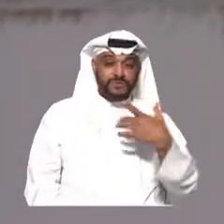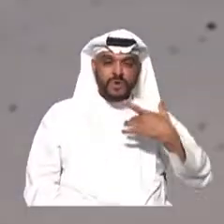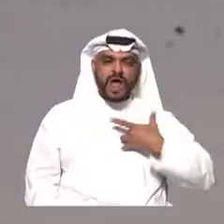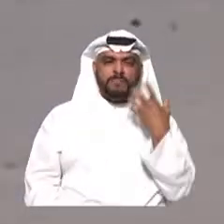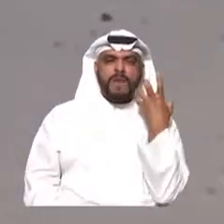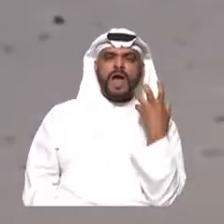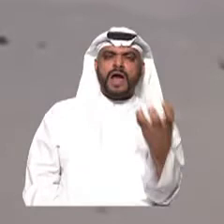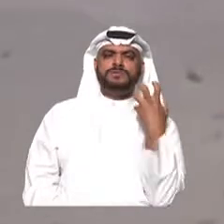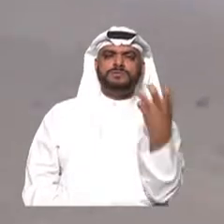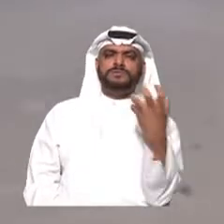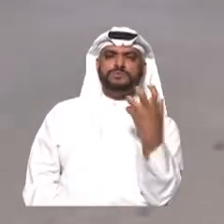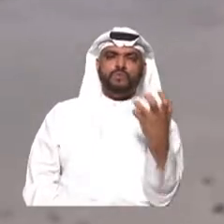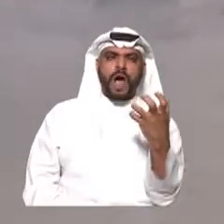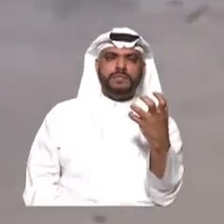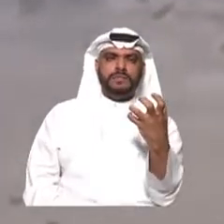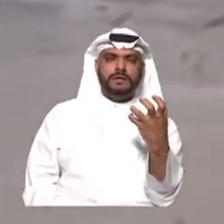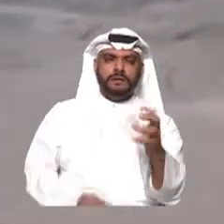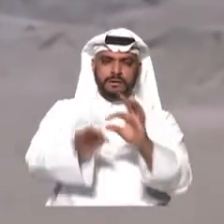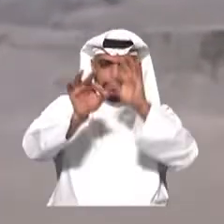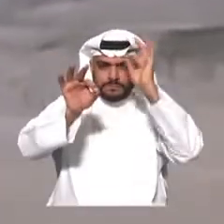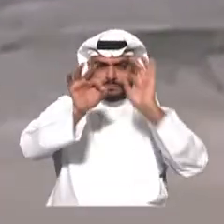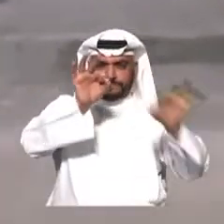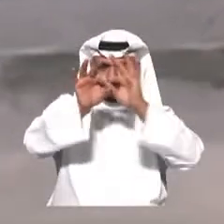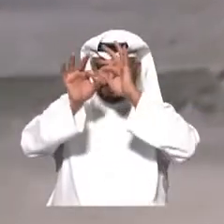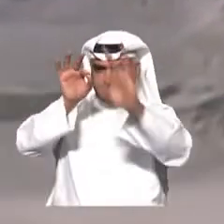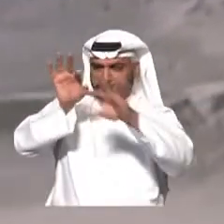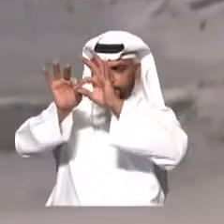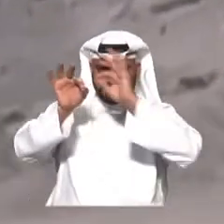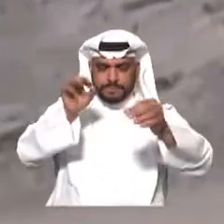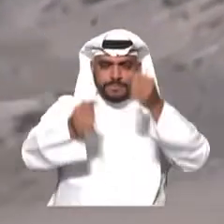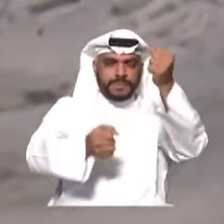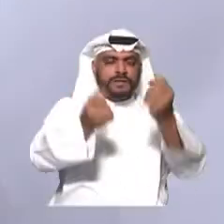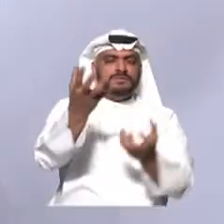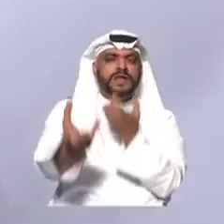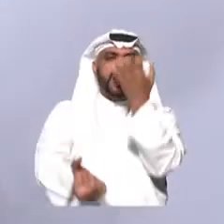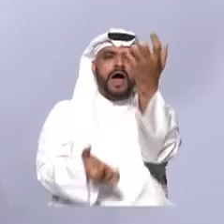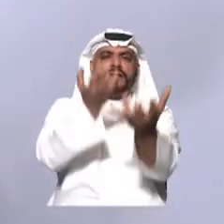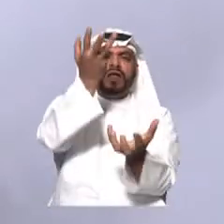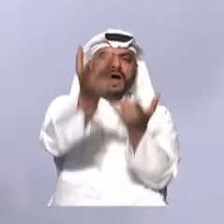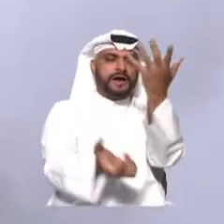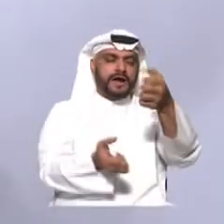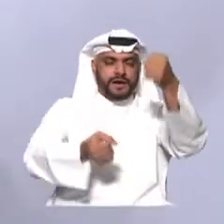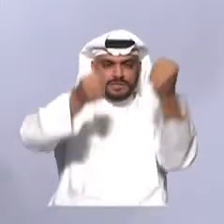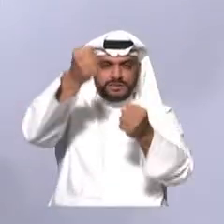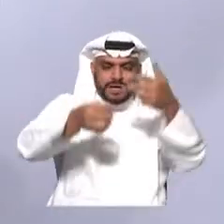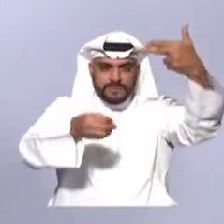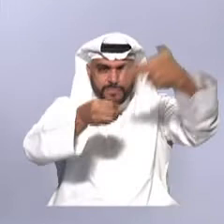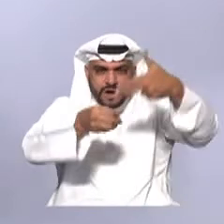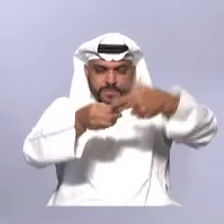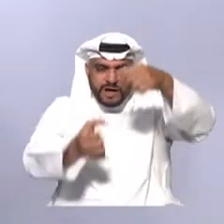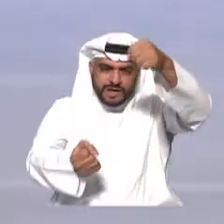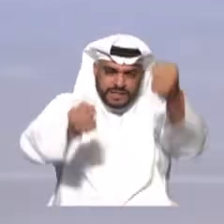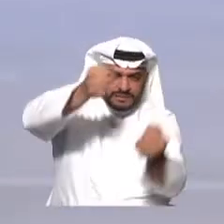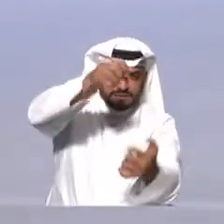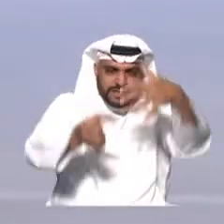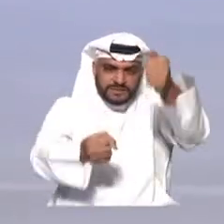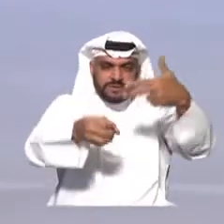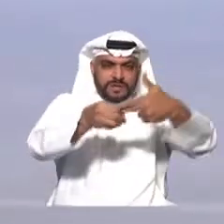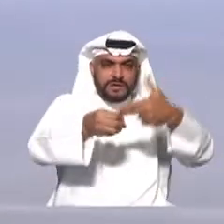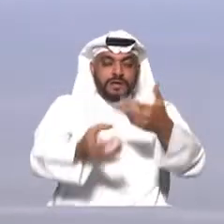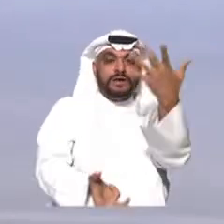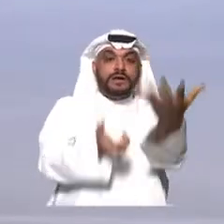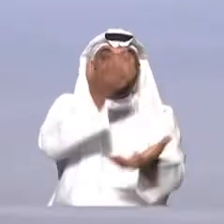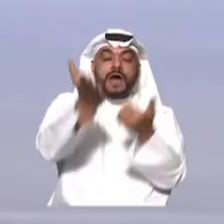وحدها، بل امتد تأثيره المدمر على المنطقة كافة، فكانت هناك خسائر اقتصادية أدت إلى